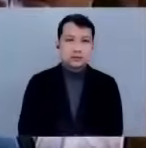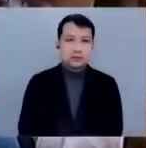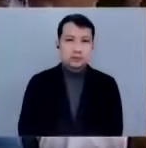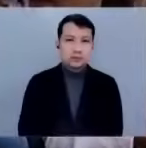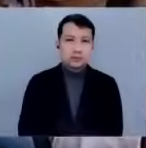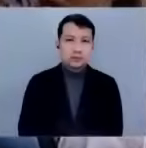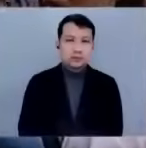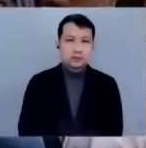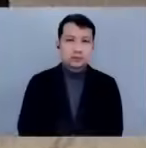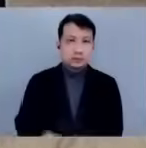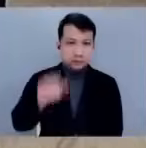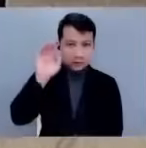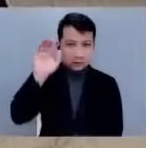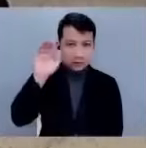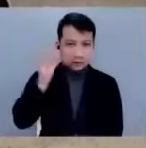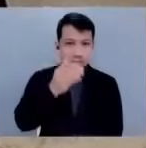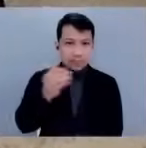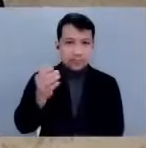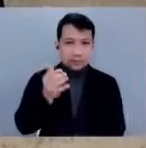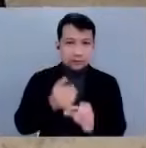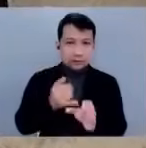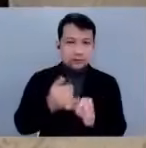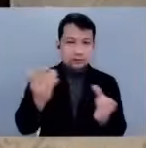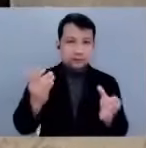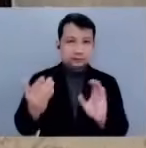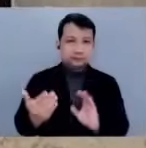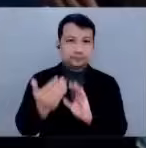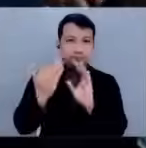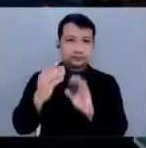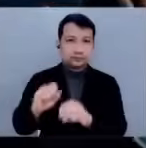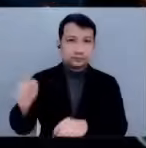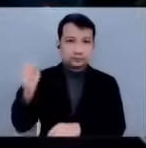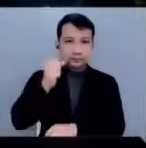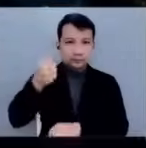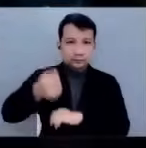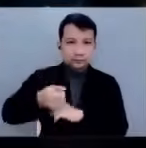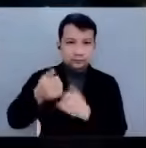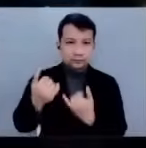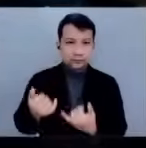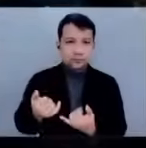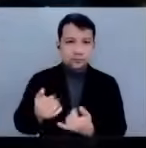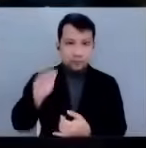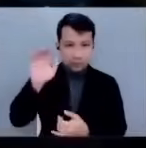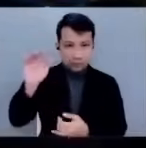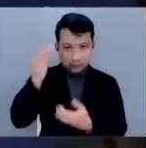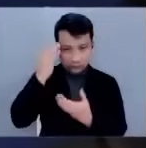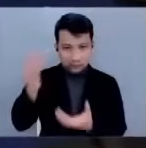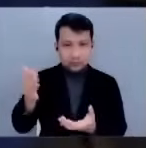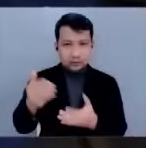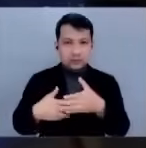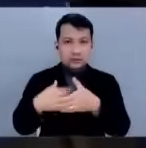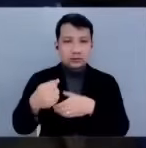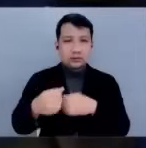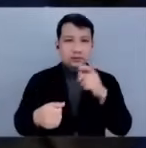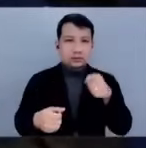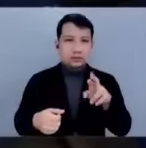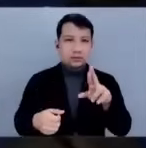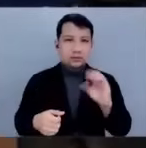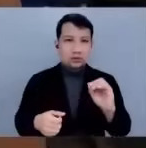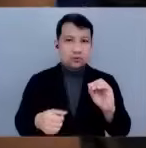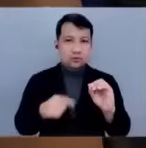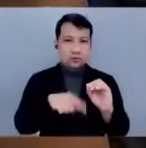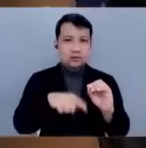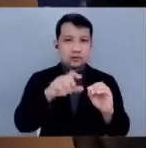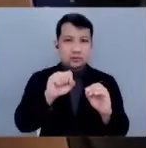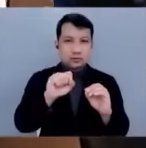Nangalampag ang mga chopper at jeepney operator sa harap ng Korte Suprema ngayong araw. Panawagan nila, maglabas ng temporary restraining order ang SC